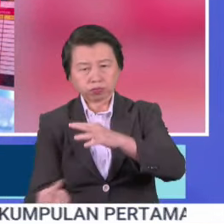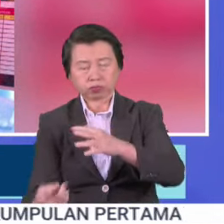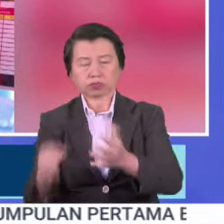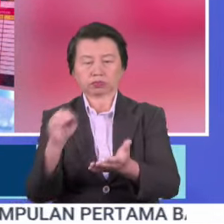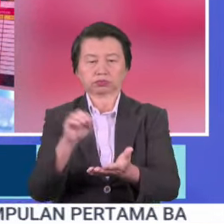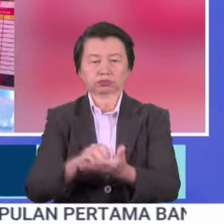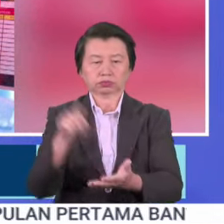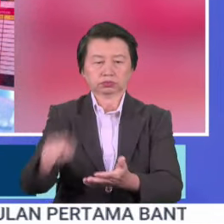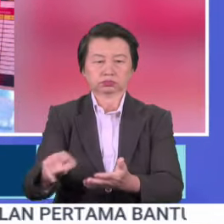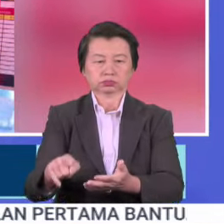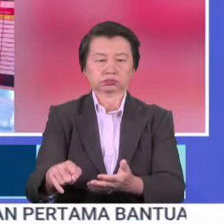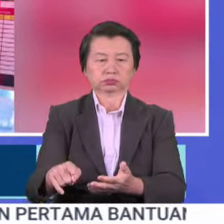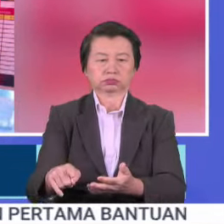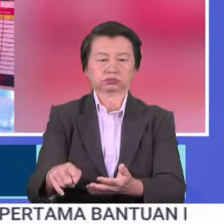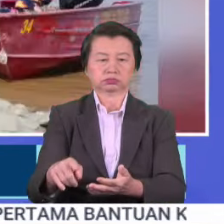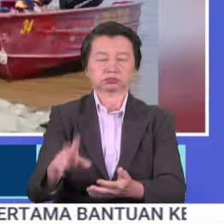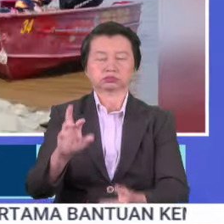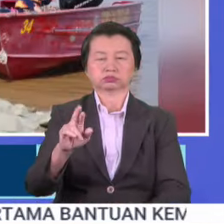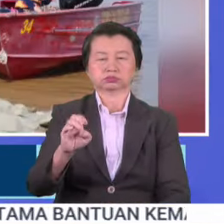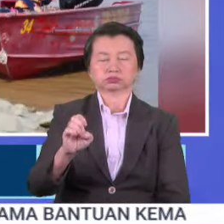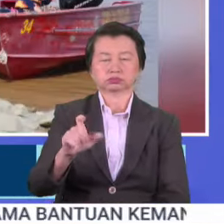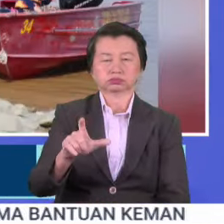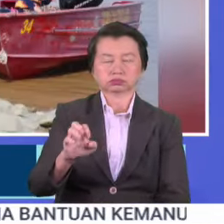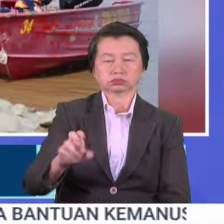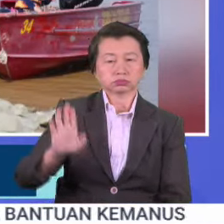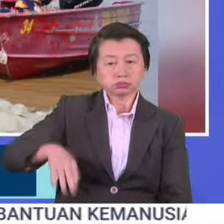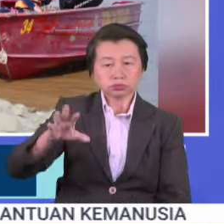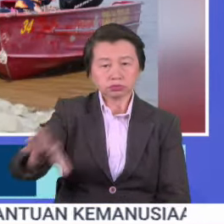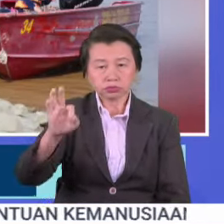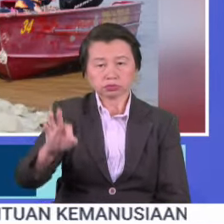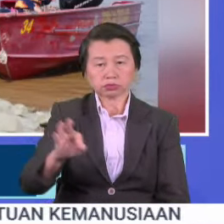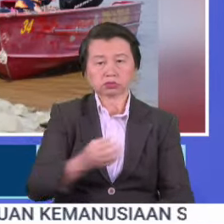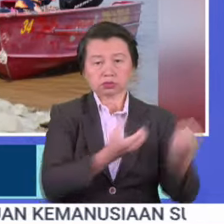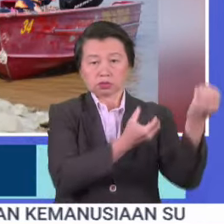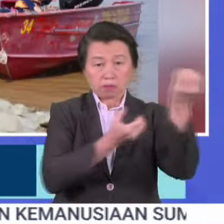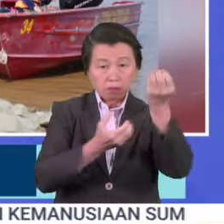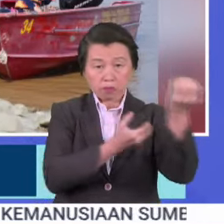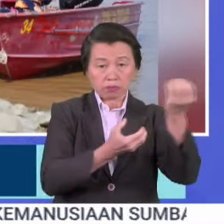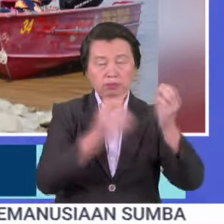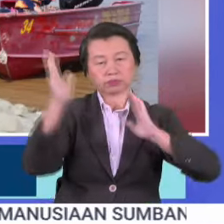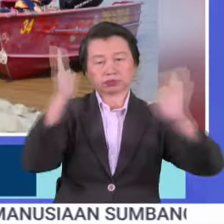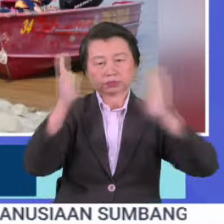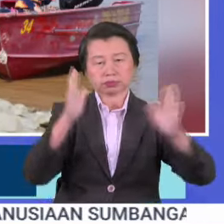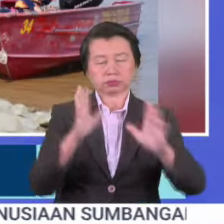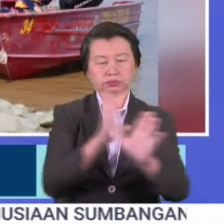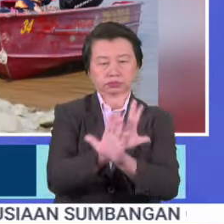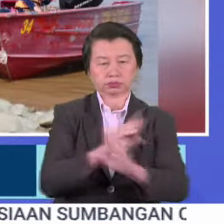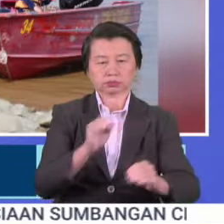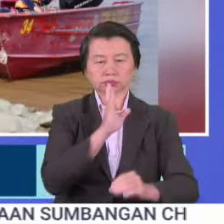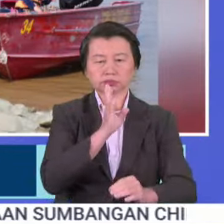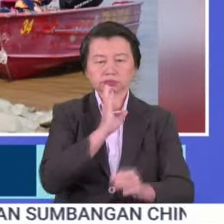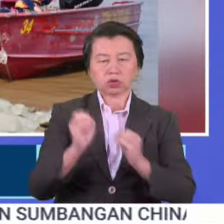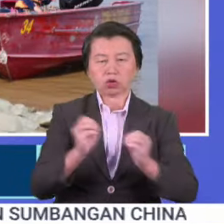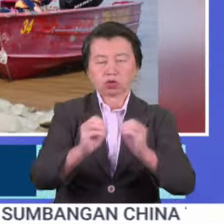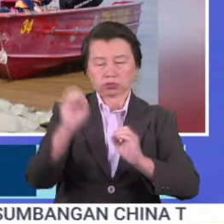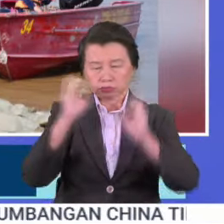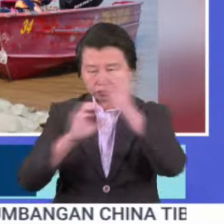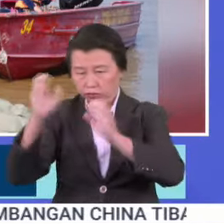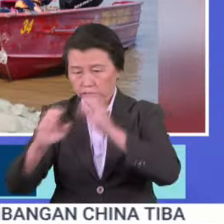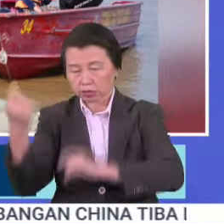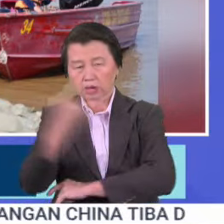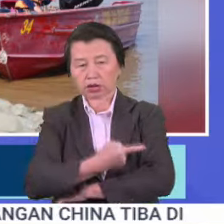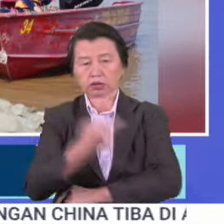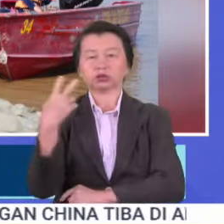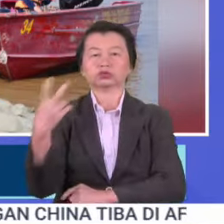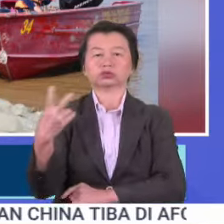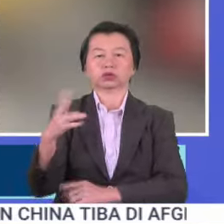Rock Stockpile, Darro belum ditemui. Menurut Jabatan Bomba dan Penyelamat Malaysia Sarawak, operasi pencarian memasuki hari